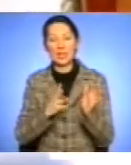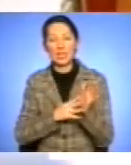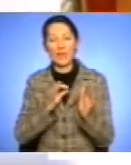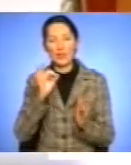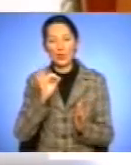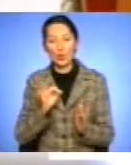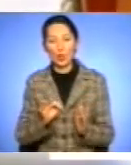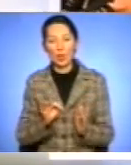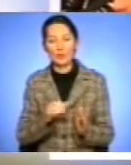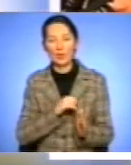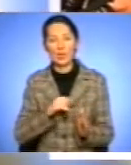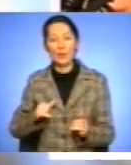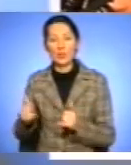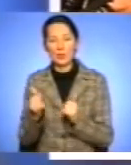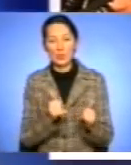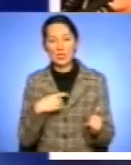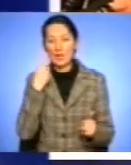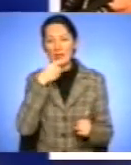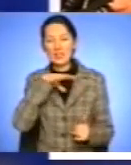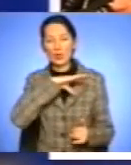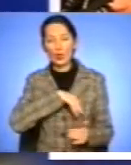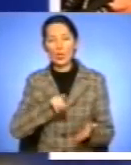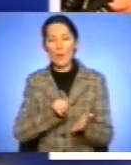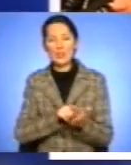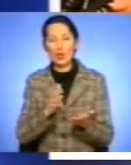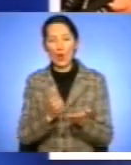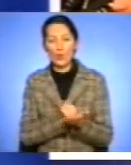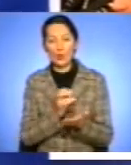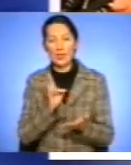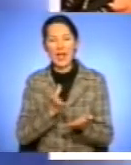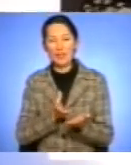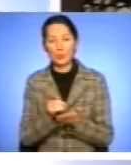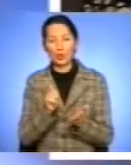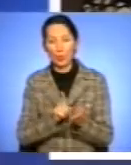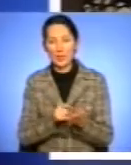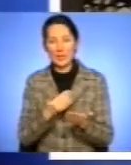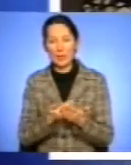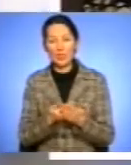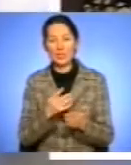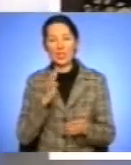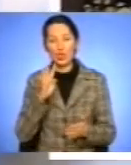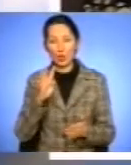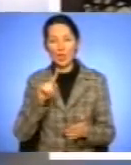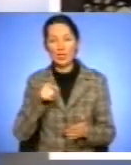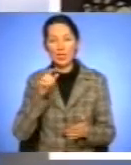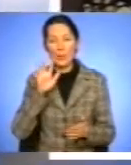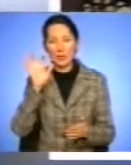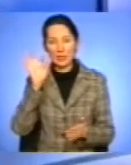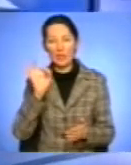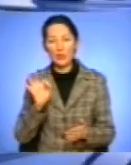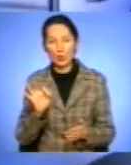16,9%. Самозабезпечення власними доходами пенсійного фонду на виплату пенсій майже на